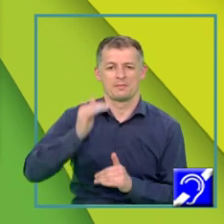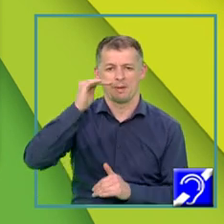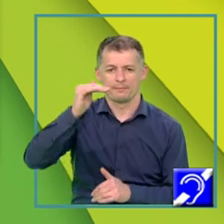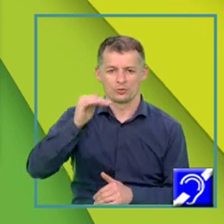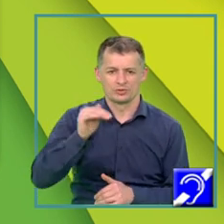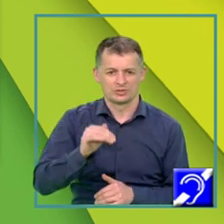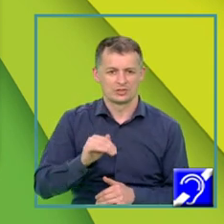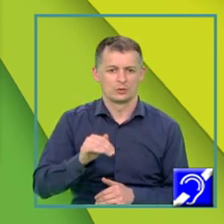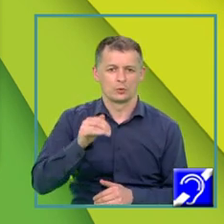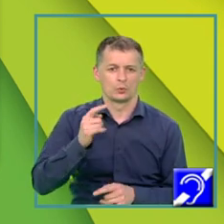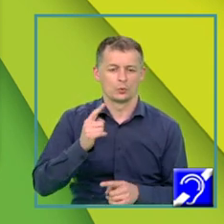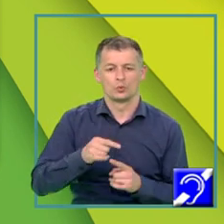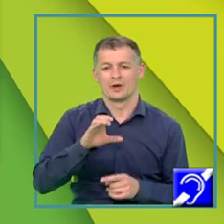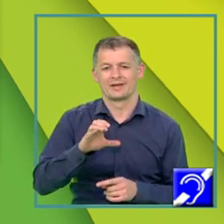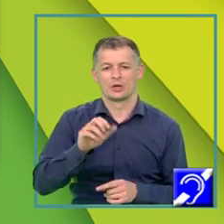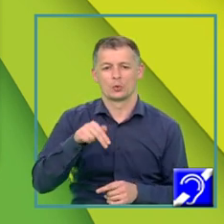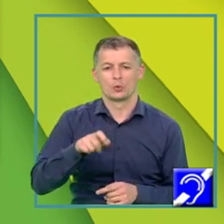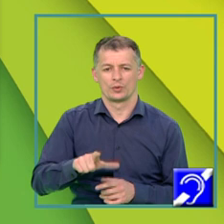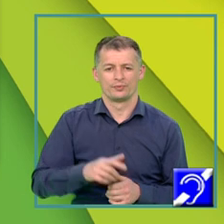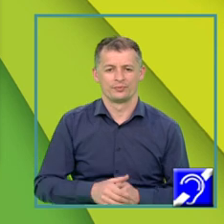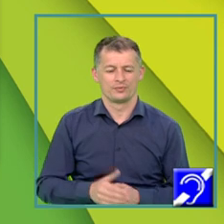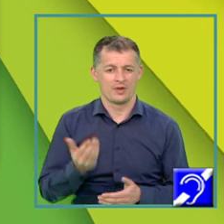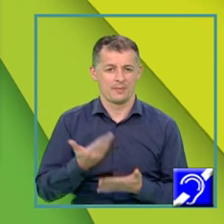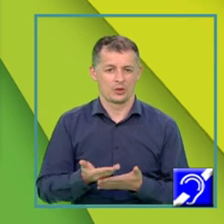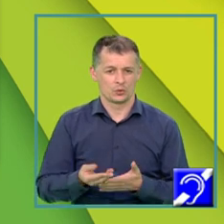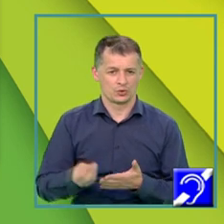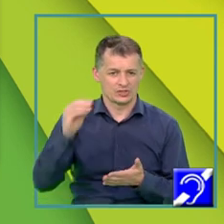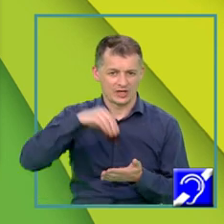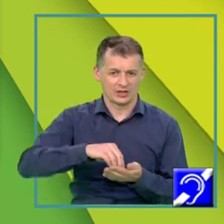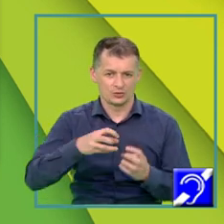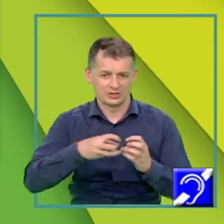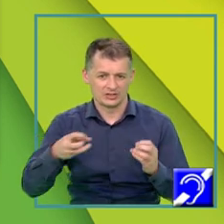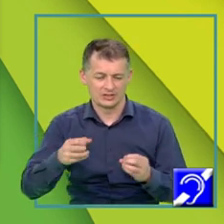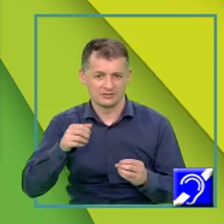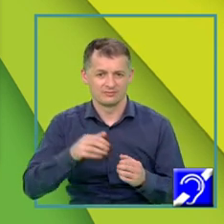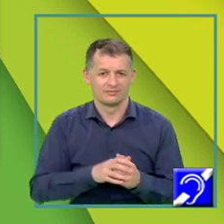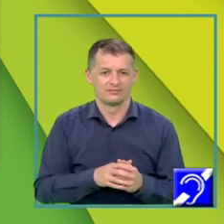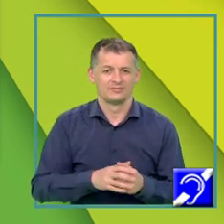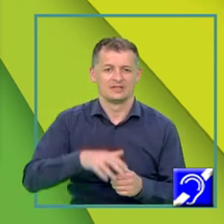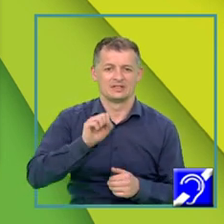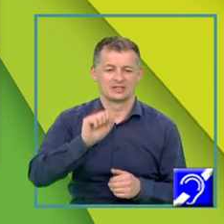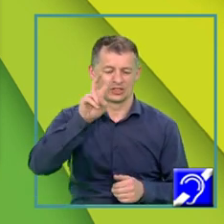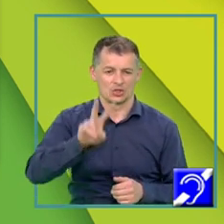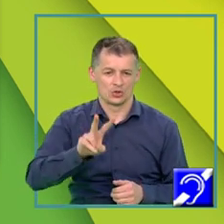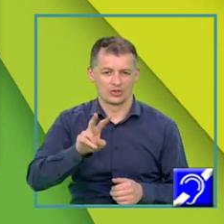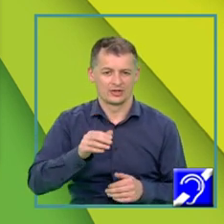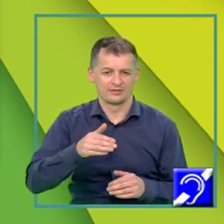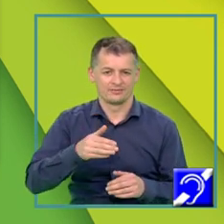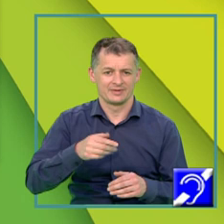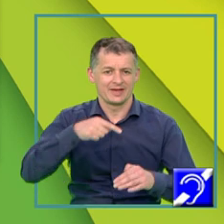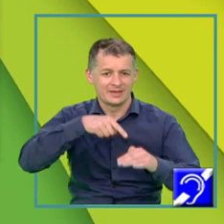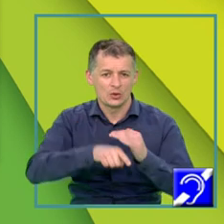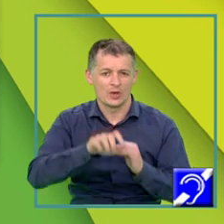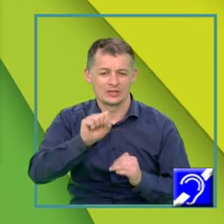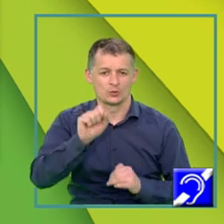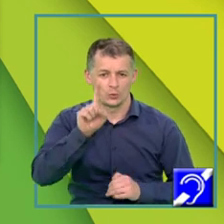caracterul mult pentru inserarea unui șir de caractere S2 în interiorul lui Isus 1 pe o anumită